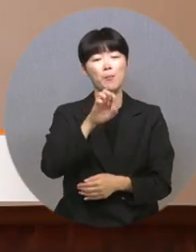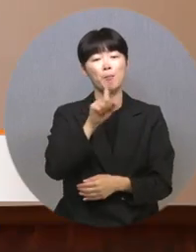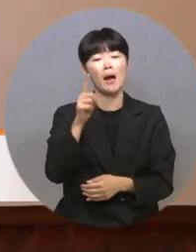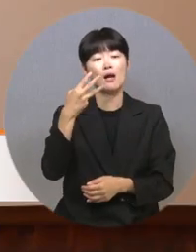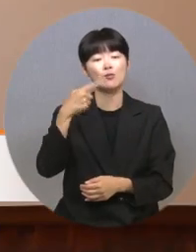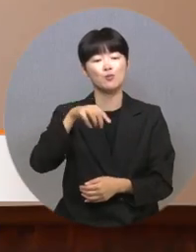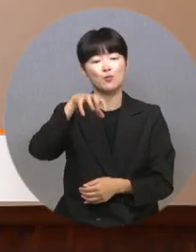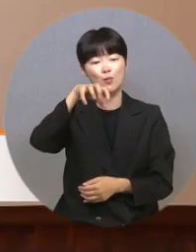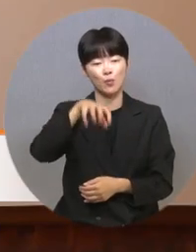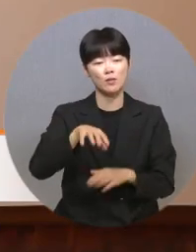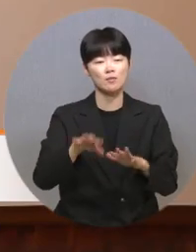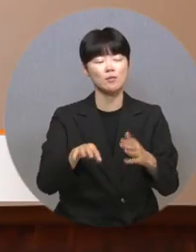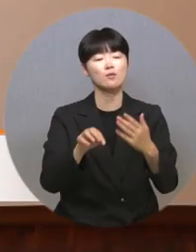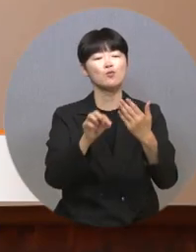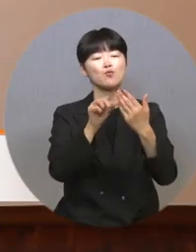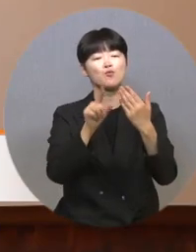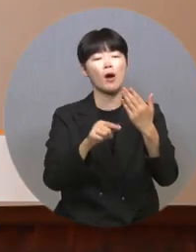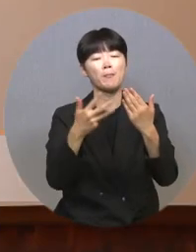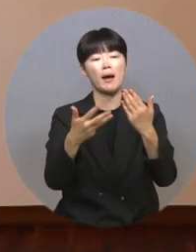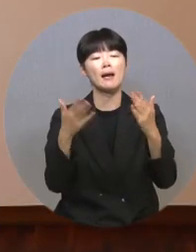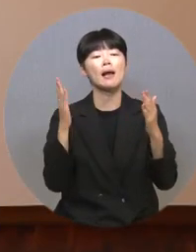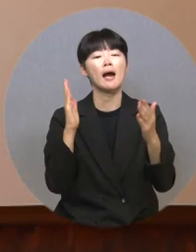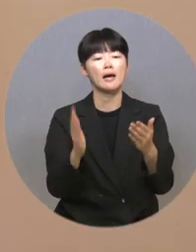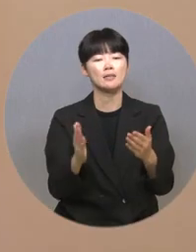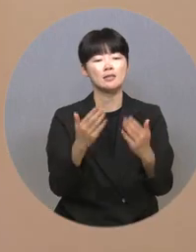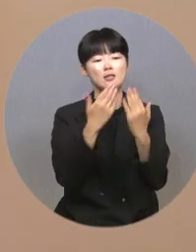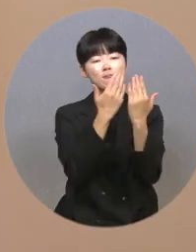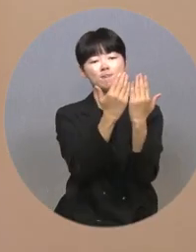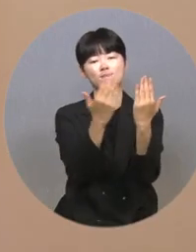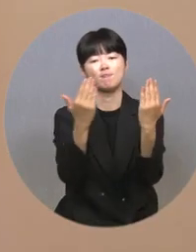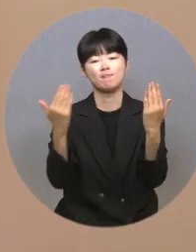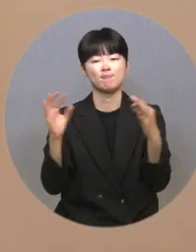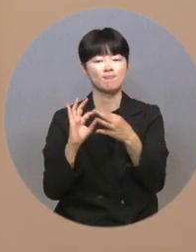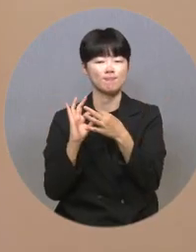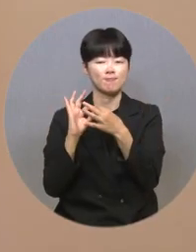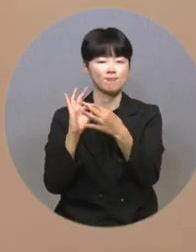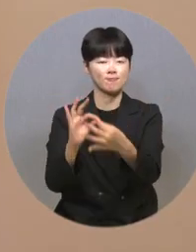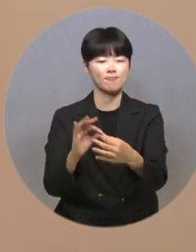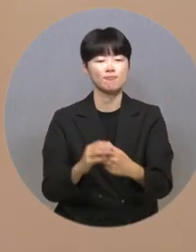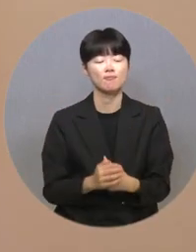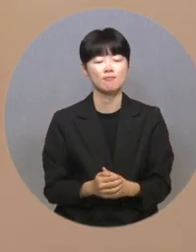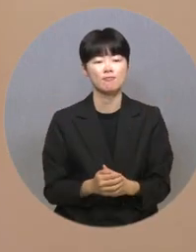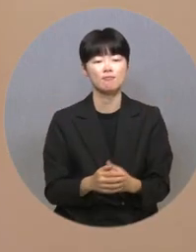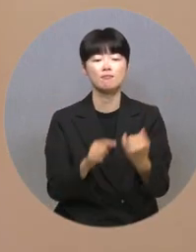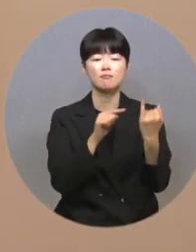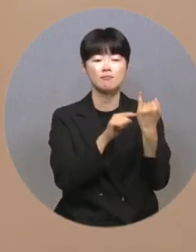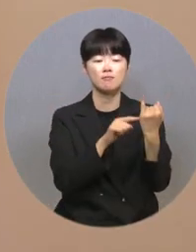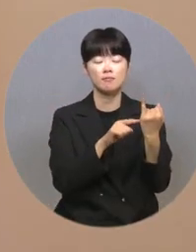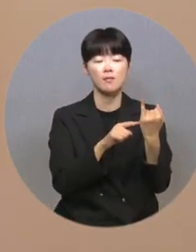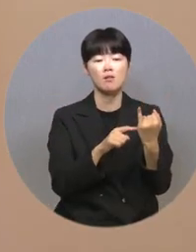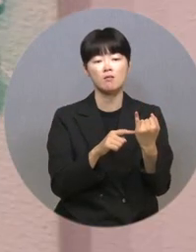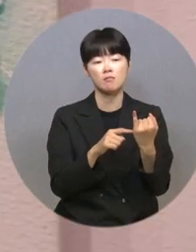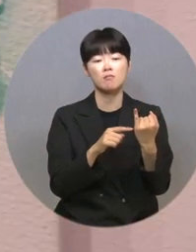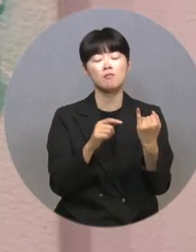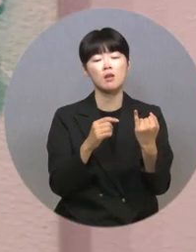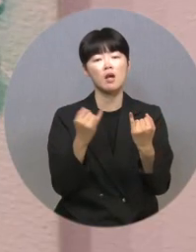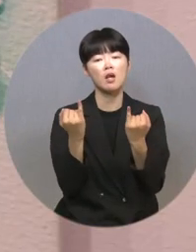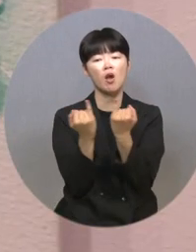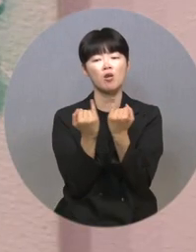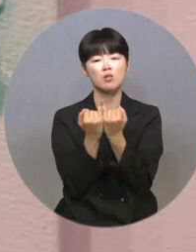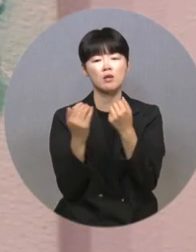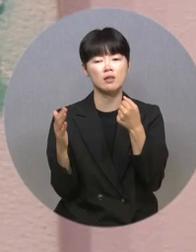오는 9월 8일까지 작품을 선보입니다. 황 작가는 여성이라는 이유로 꿈을 포기하고